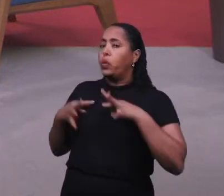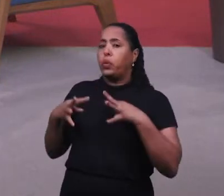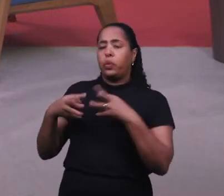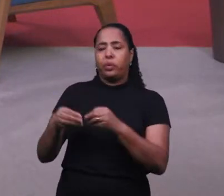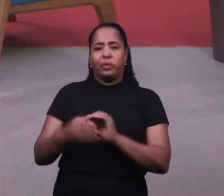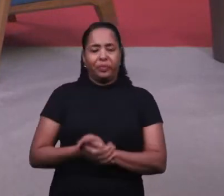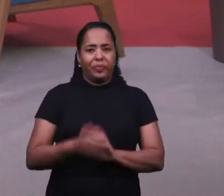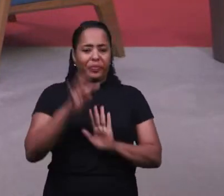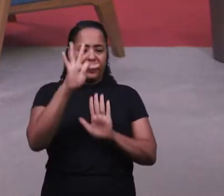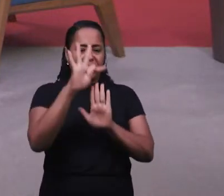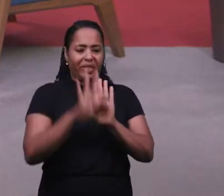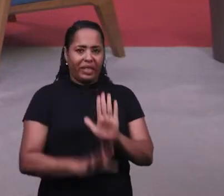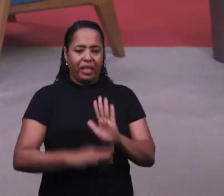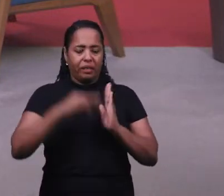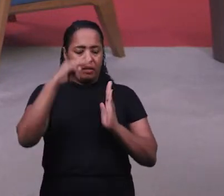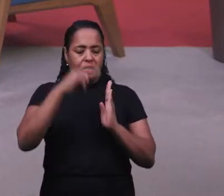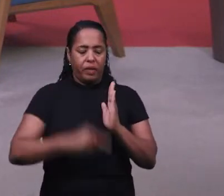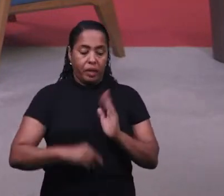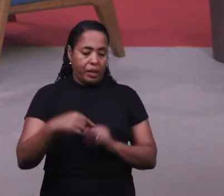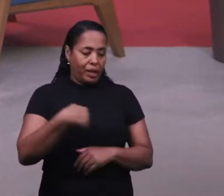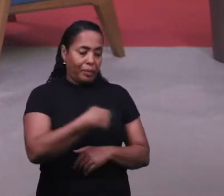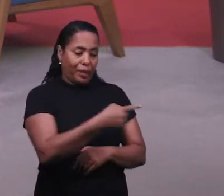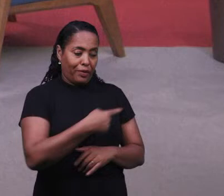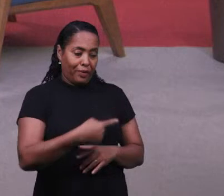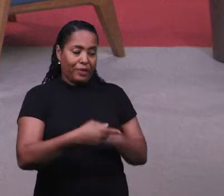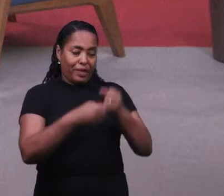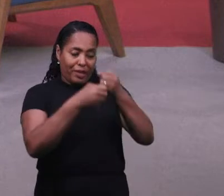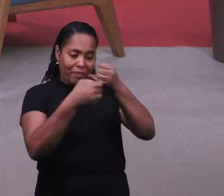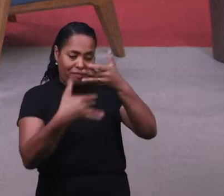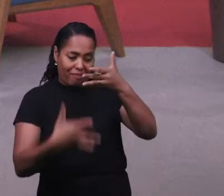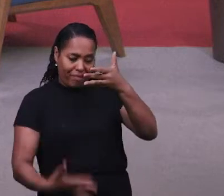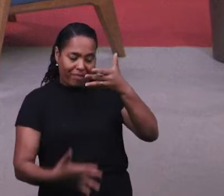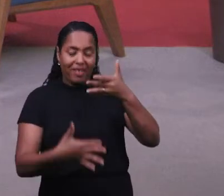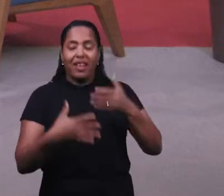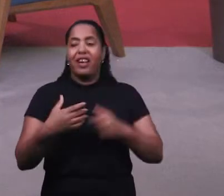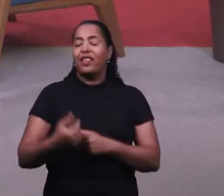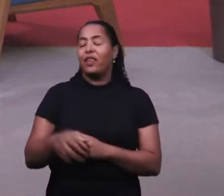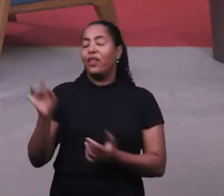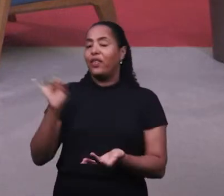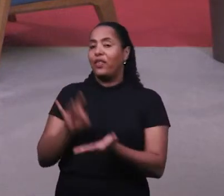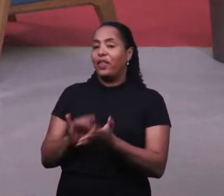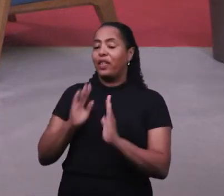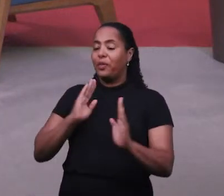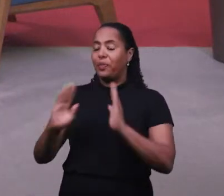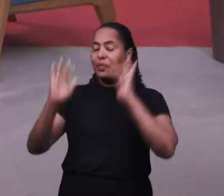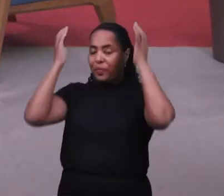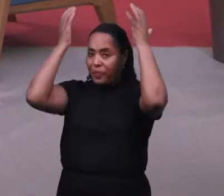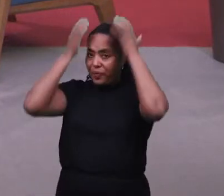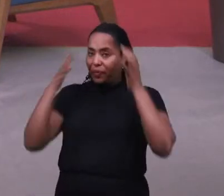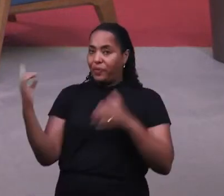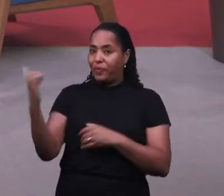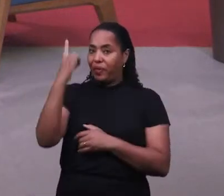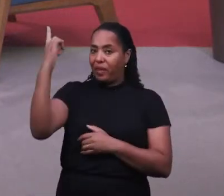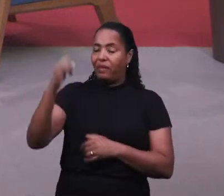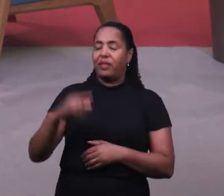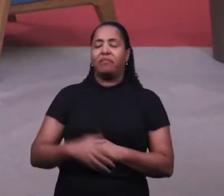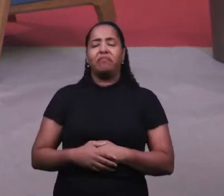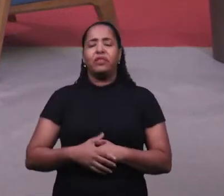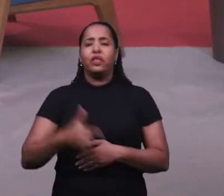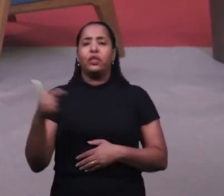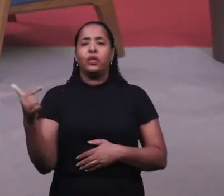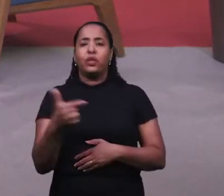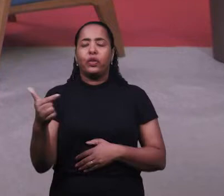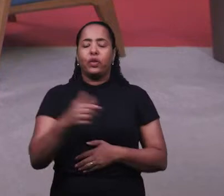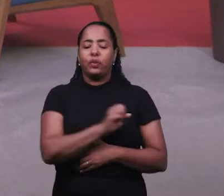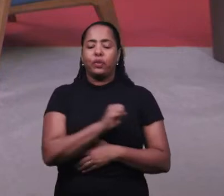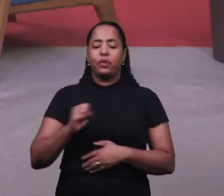Donc David, il consultait le Seigneur en tout. Je vais lire un texte ici afin que vous puissiez commenter sur cette caractéristique du royaume